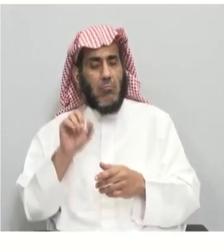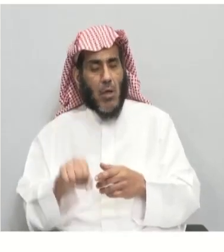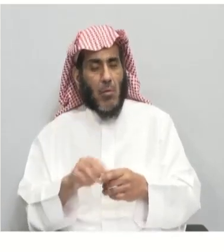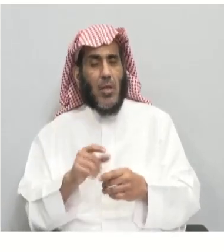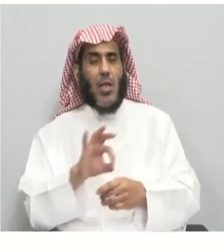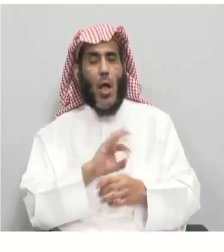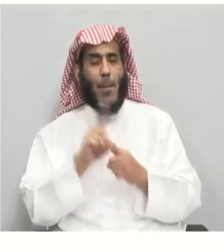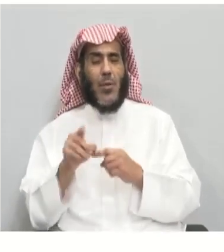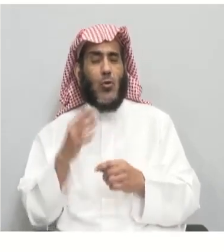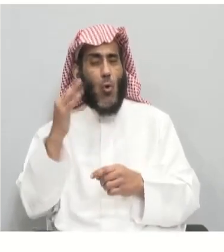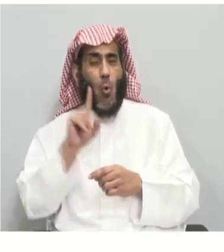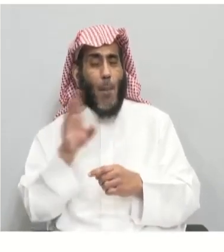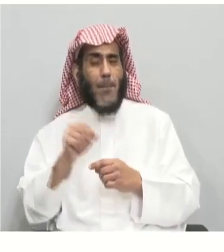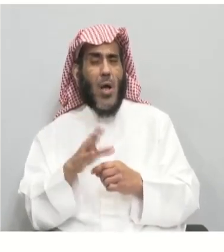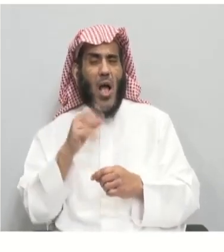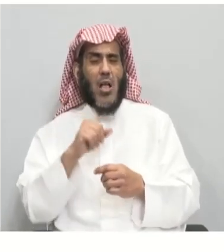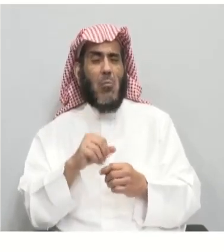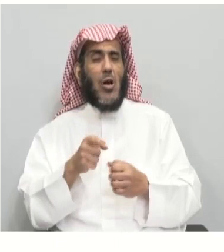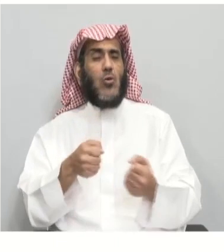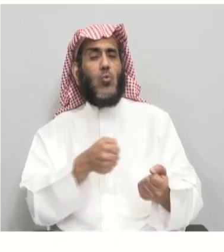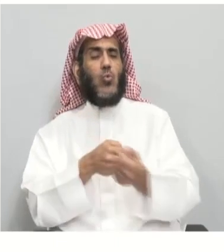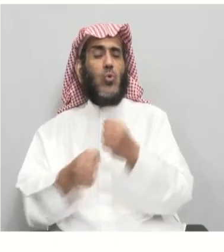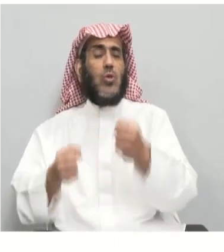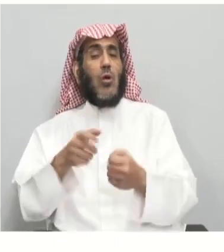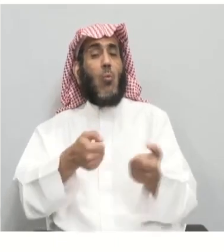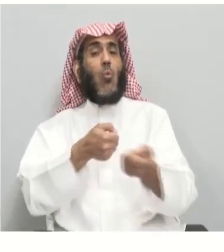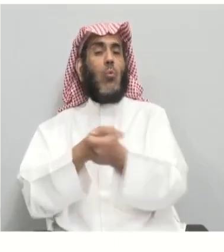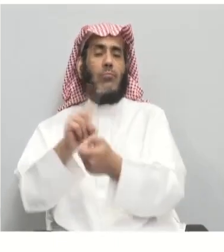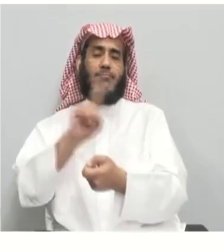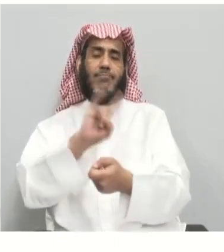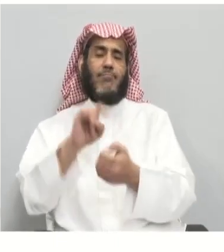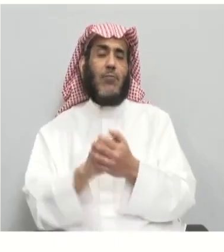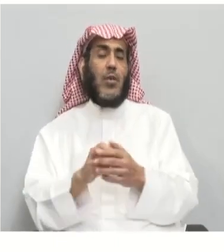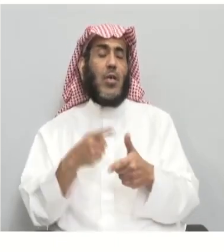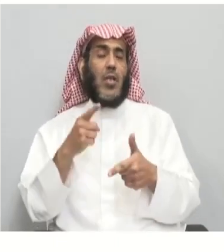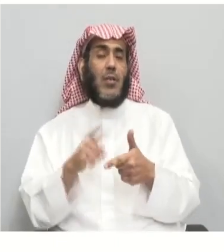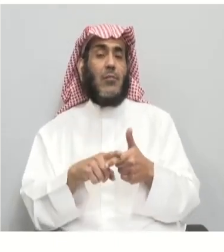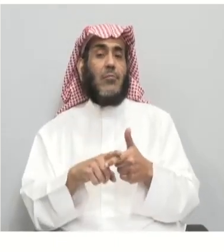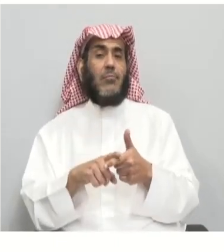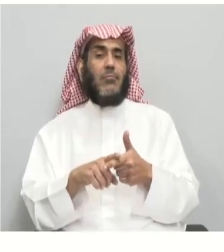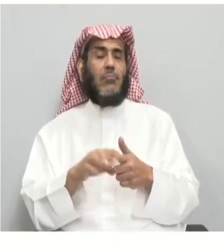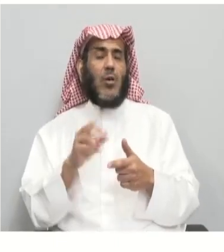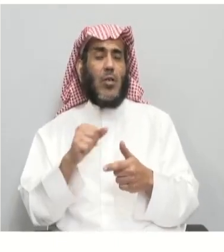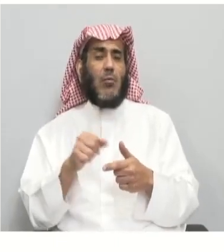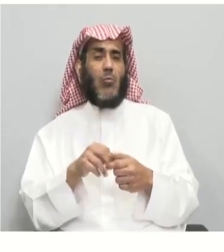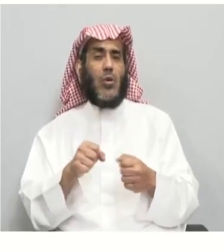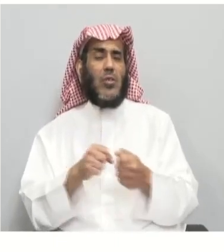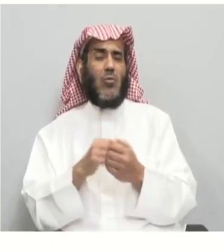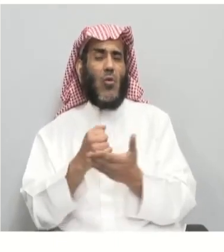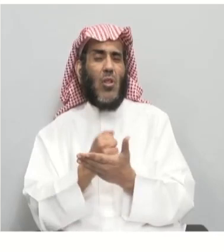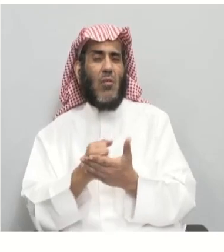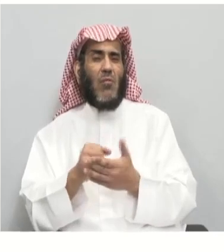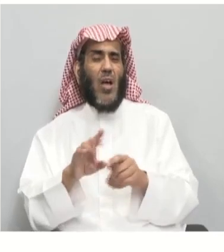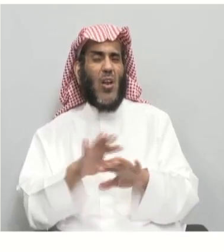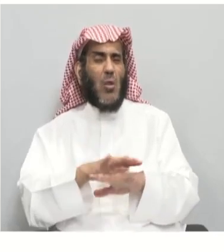حبيبتي عدم غسل السياره بخرطوم المياه كذلك عدم غسل وتنظيف